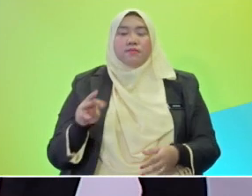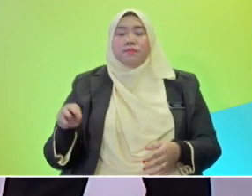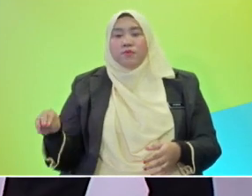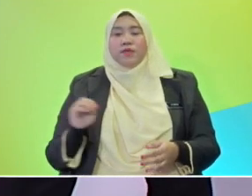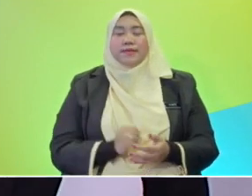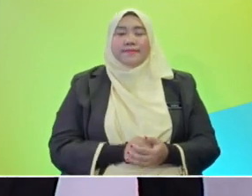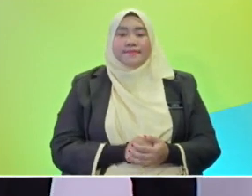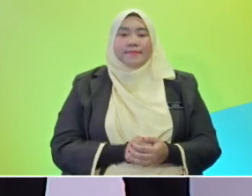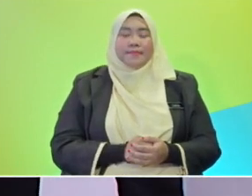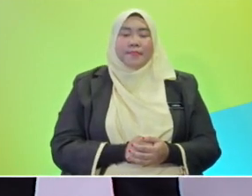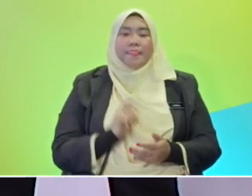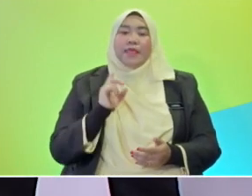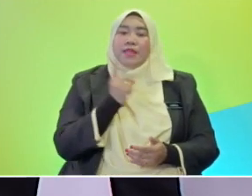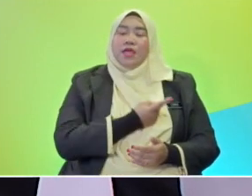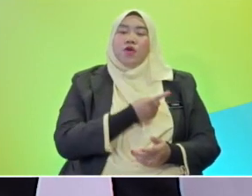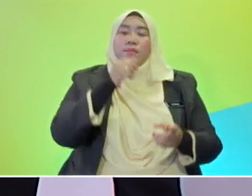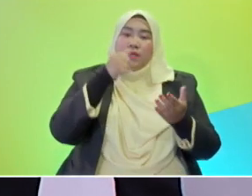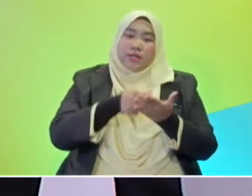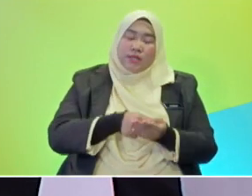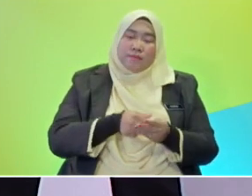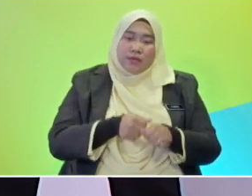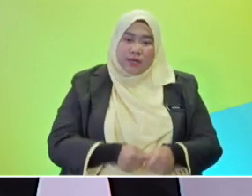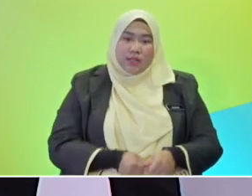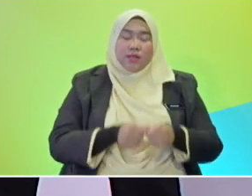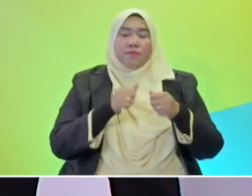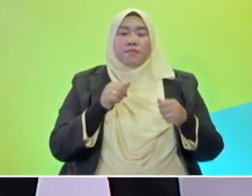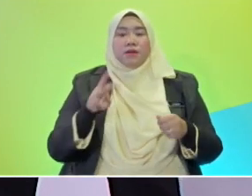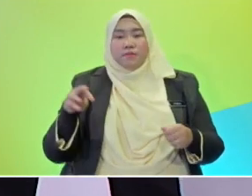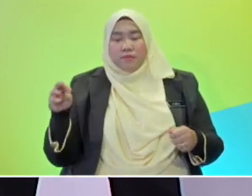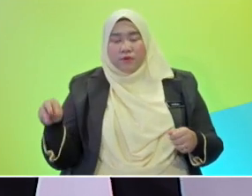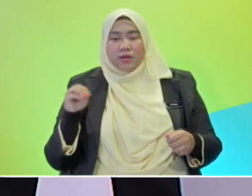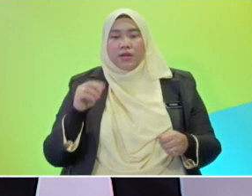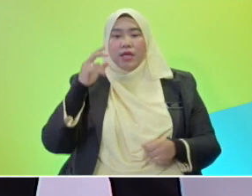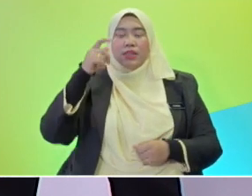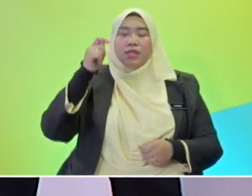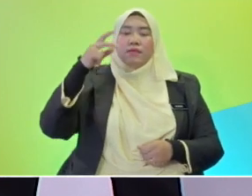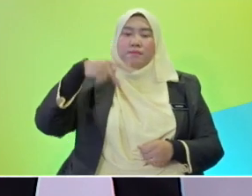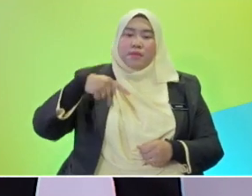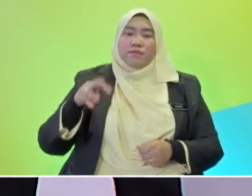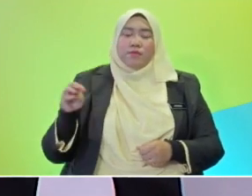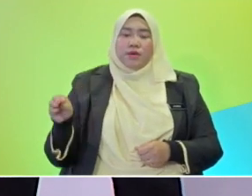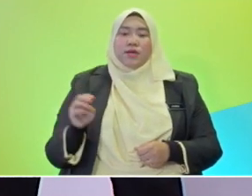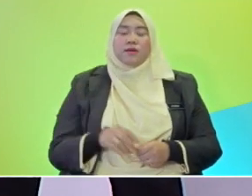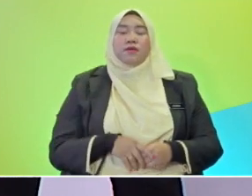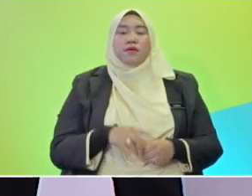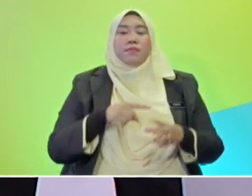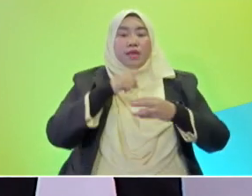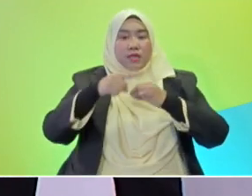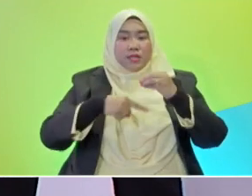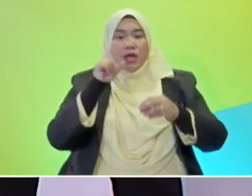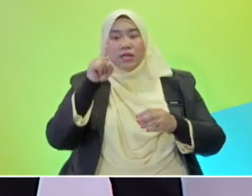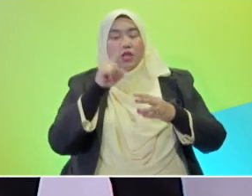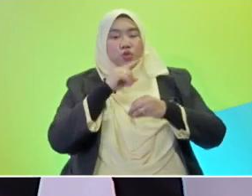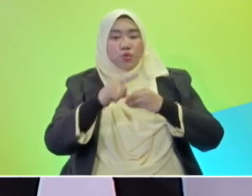seterusnya kalau itu tengok penetapan tahap penguasaan bagi murid-murid dalam suatu tajuk setelah selesai